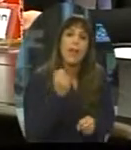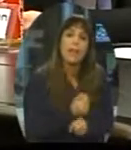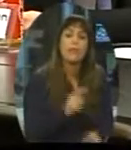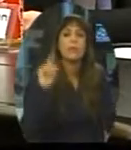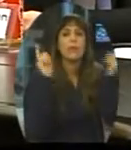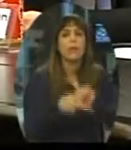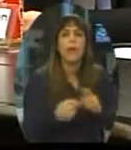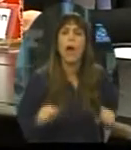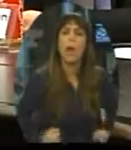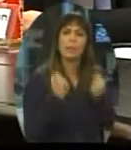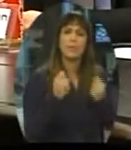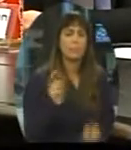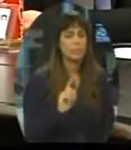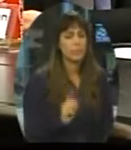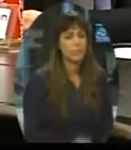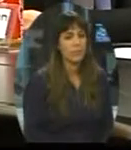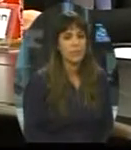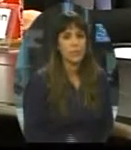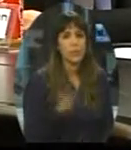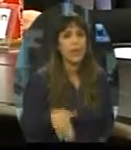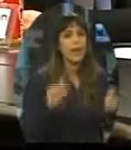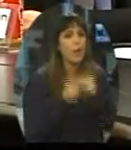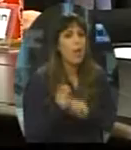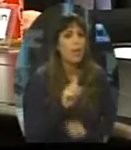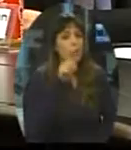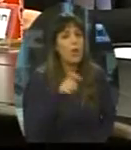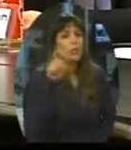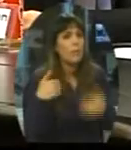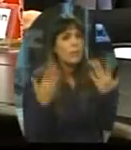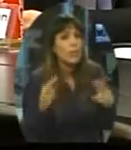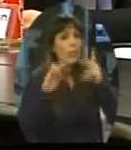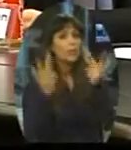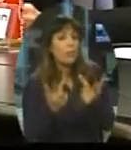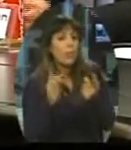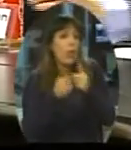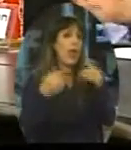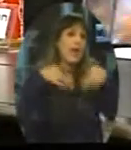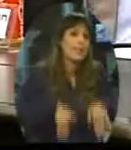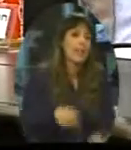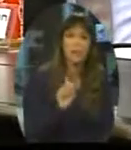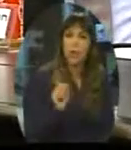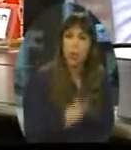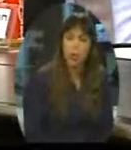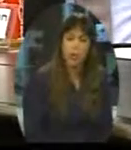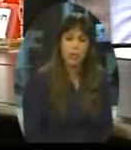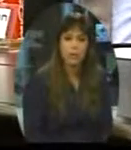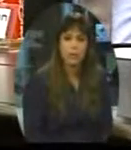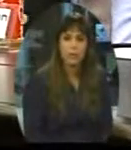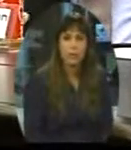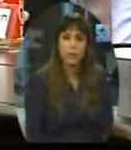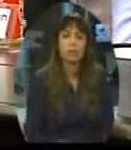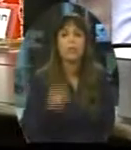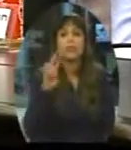חרוצים. והם לא יהפכו את מי שמסור לציבור לעצלן, לחילופין. ושוב, יש כאן את העניין